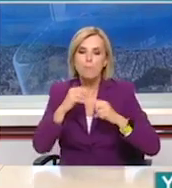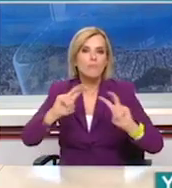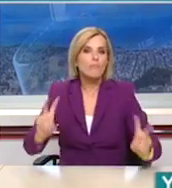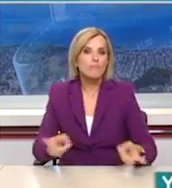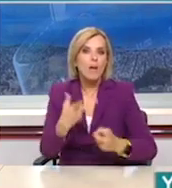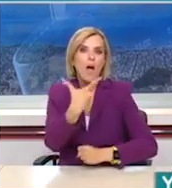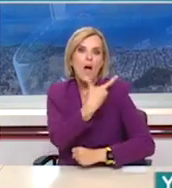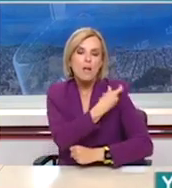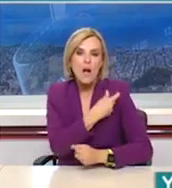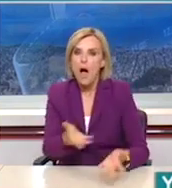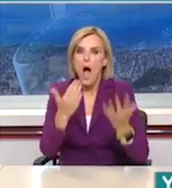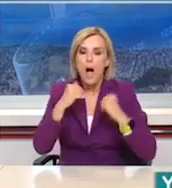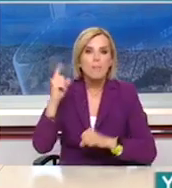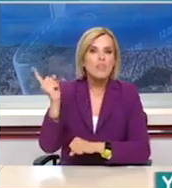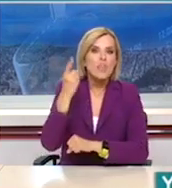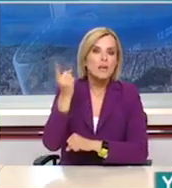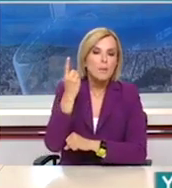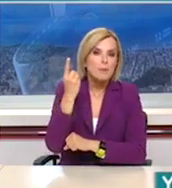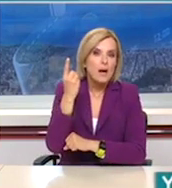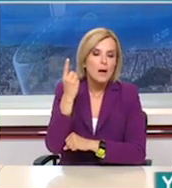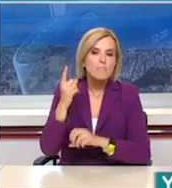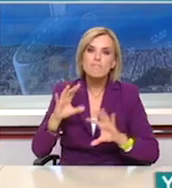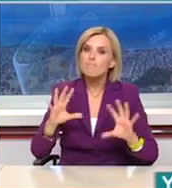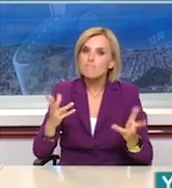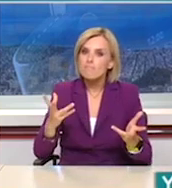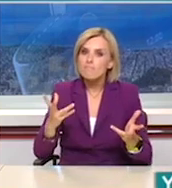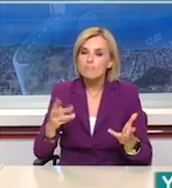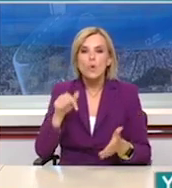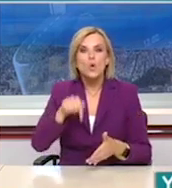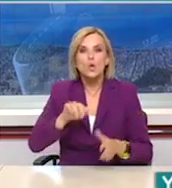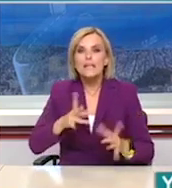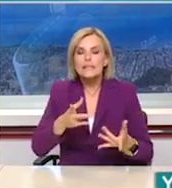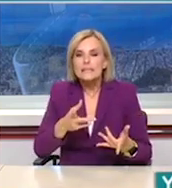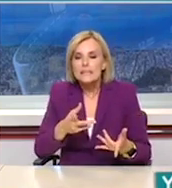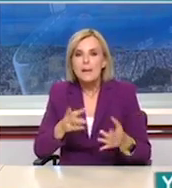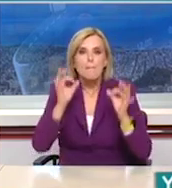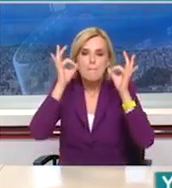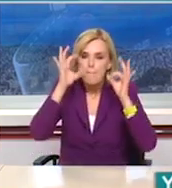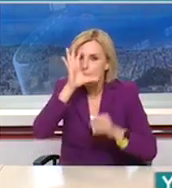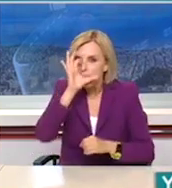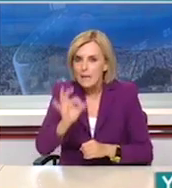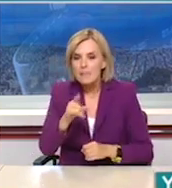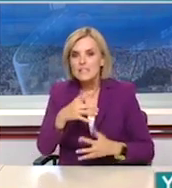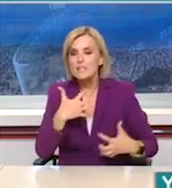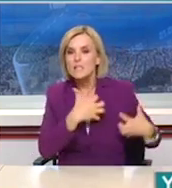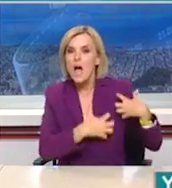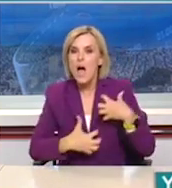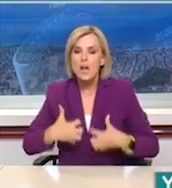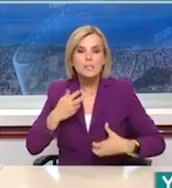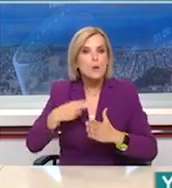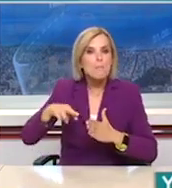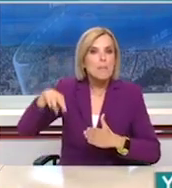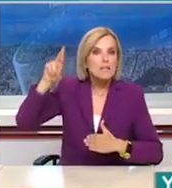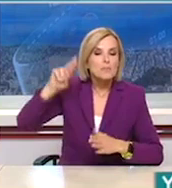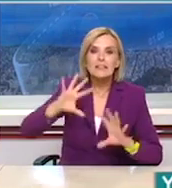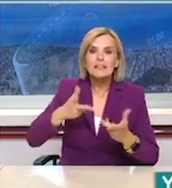όμως, τι είναι αυτό που θα σημάνει καμπανάκι πως είμαστε εν ώψη πισωγυρίσματος? Ποιοι είναι οι τομείς που σας ανησυχούν περισσότερο και τι μπορεί να θέσει